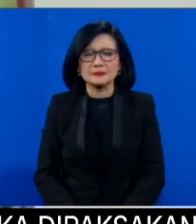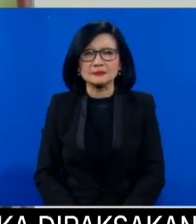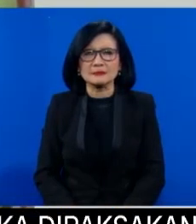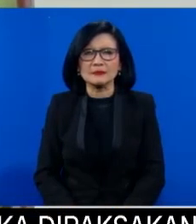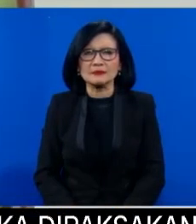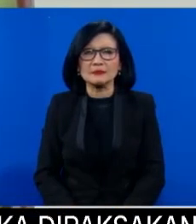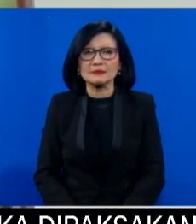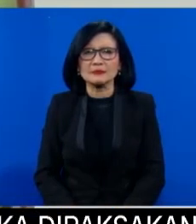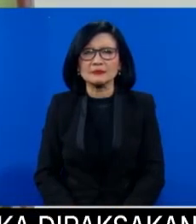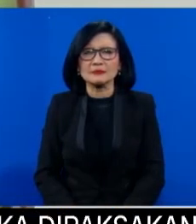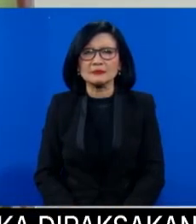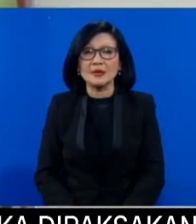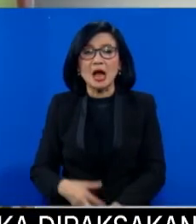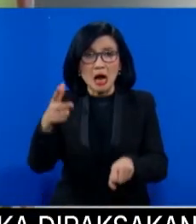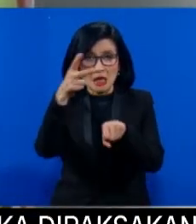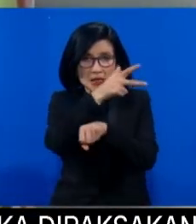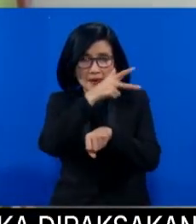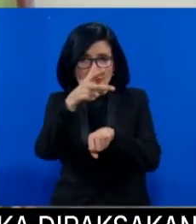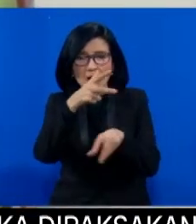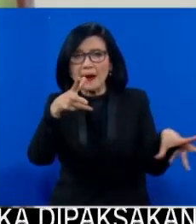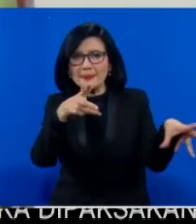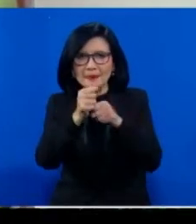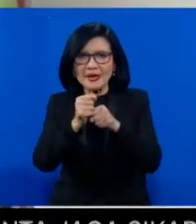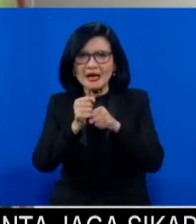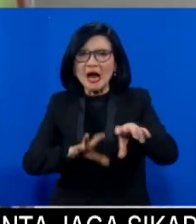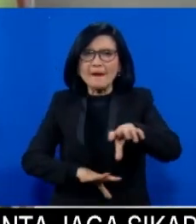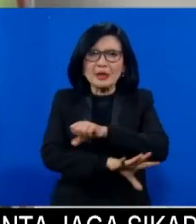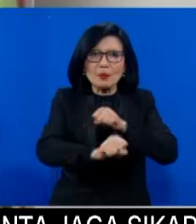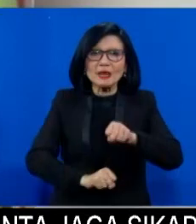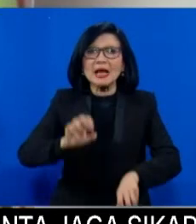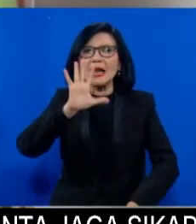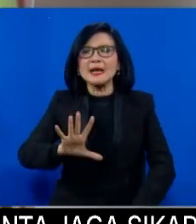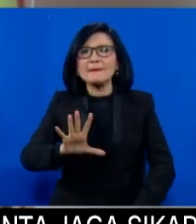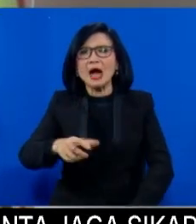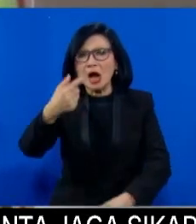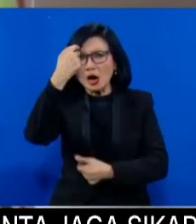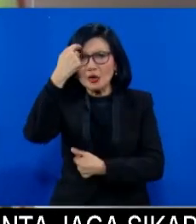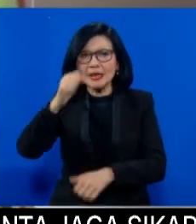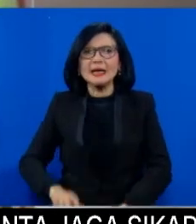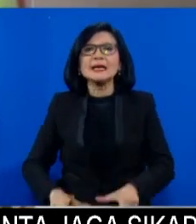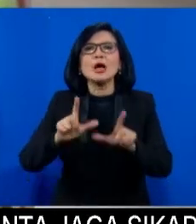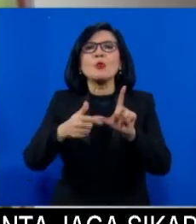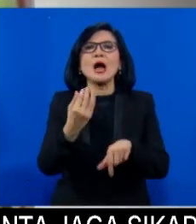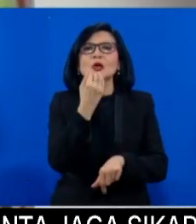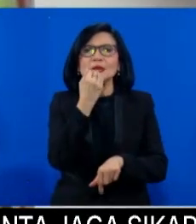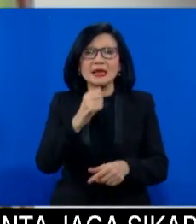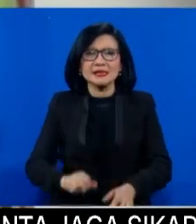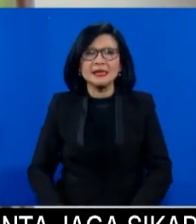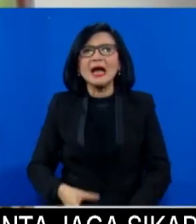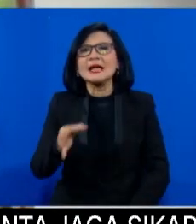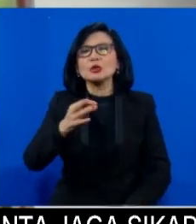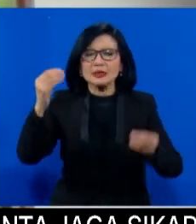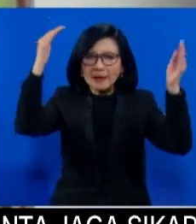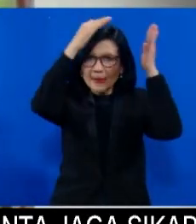Di lokasi terpisah, kamera pengawas merekam perampokan yang dilakukan oleh 5 orang di sebuah warung nasi di Kecamatan Biringkanaya, Kota